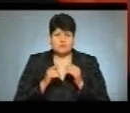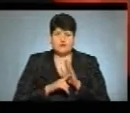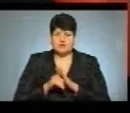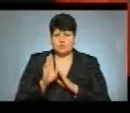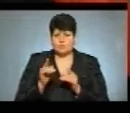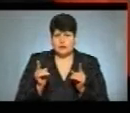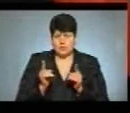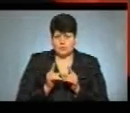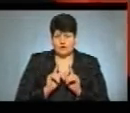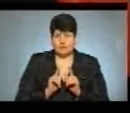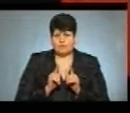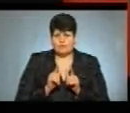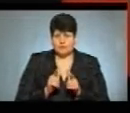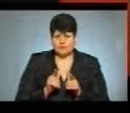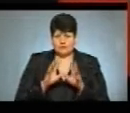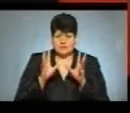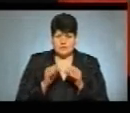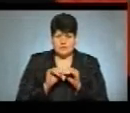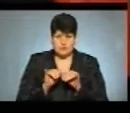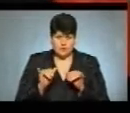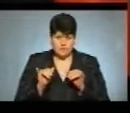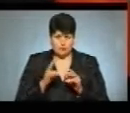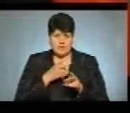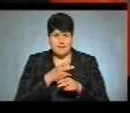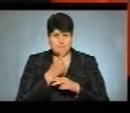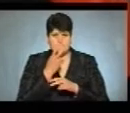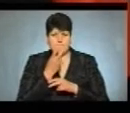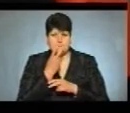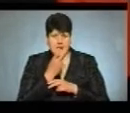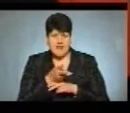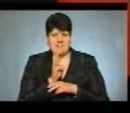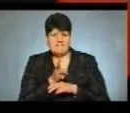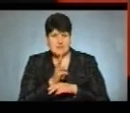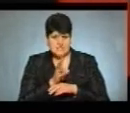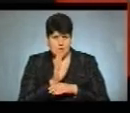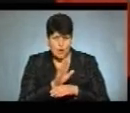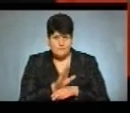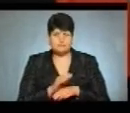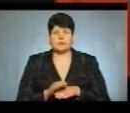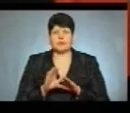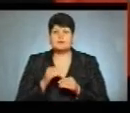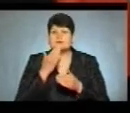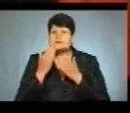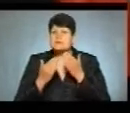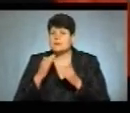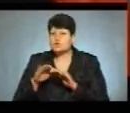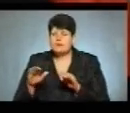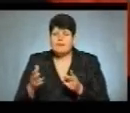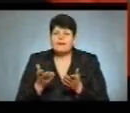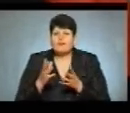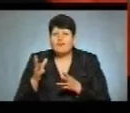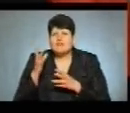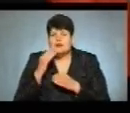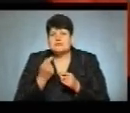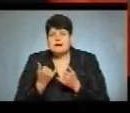короткий вступ про цілі сталого розвитку, буде перегляд відео, Ми будемо запитувати дітей, які вони вважають зараз